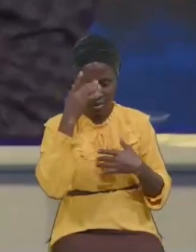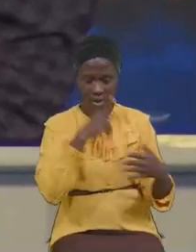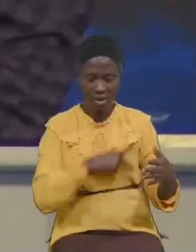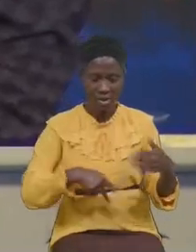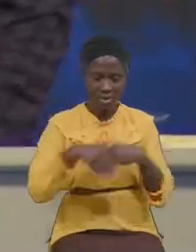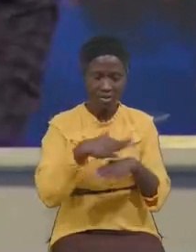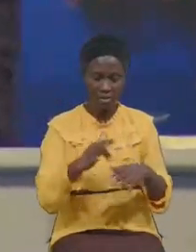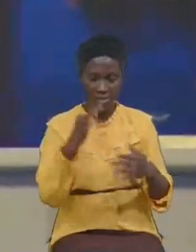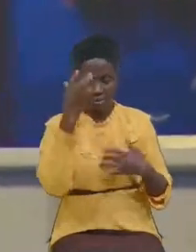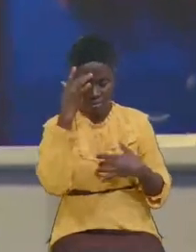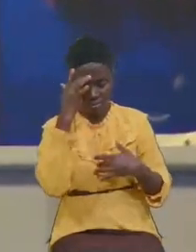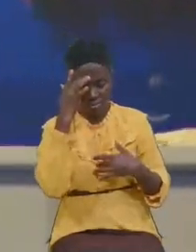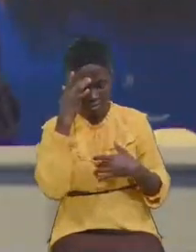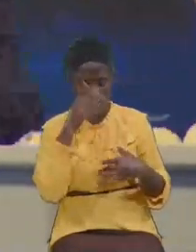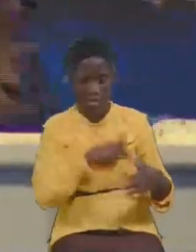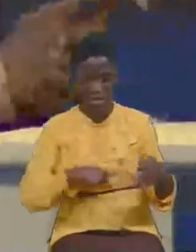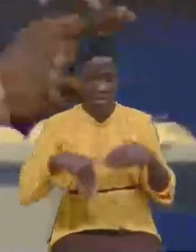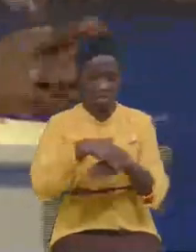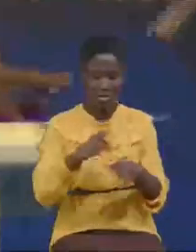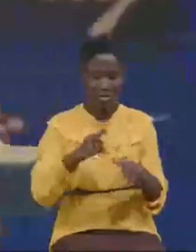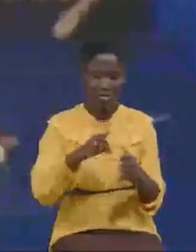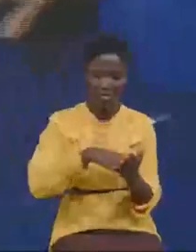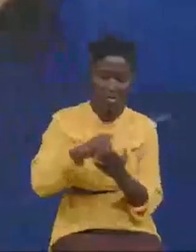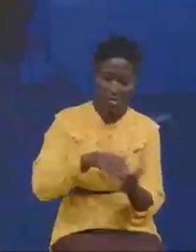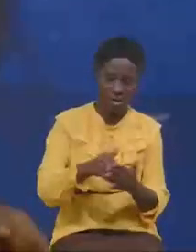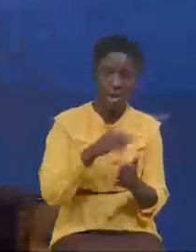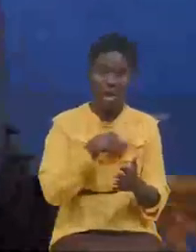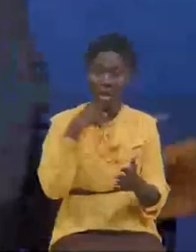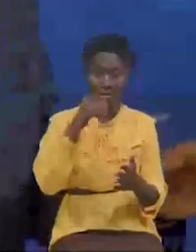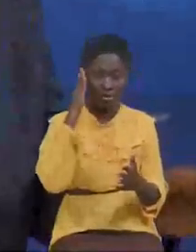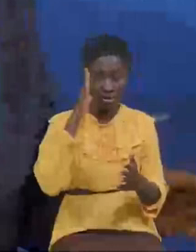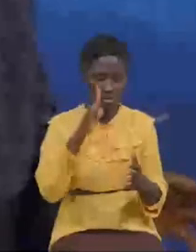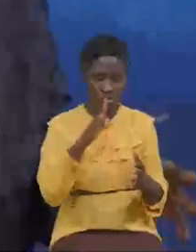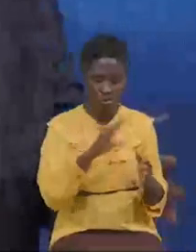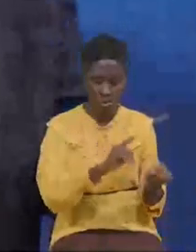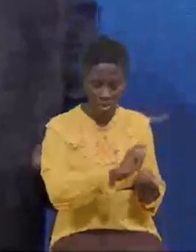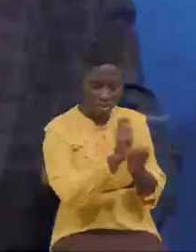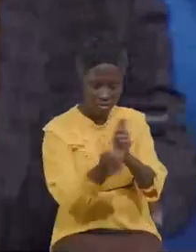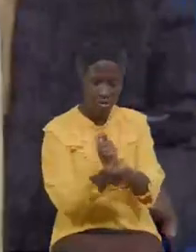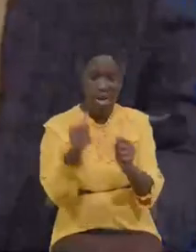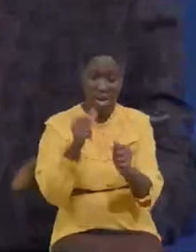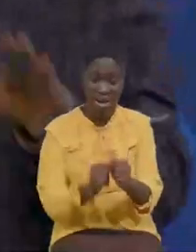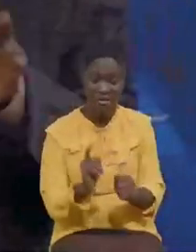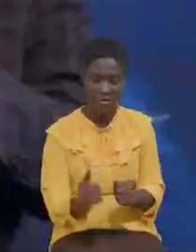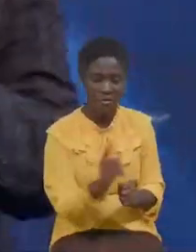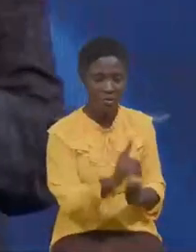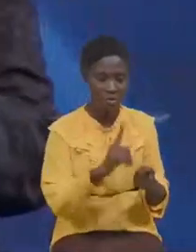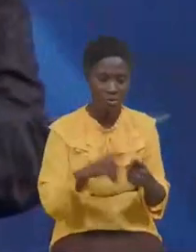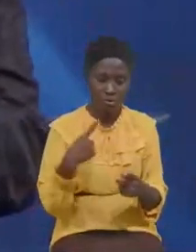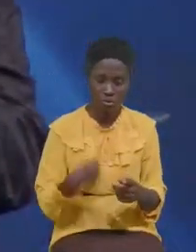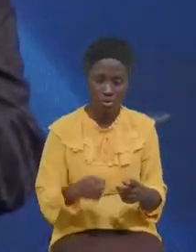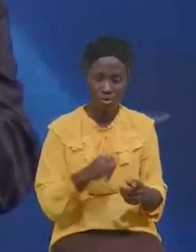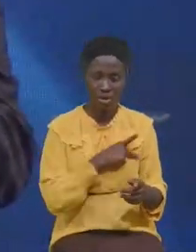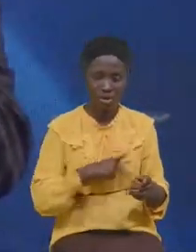de souffrance, et tu vas amener chacun dans le royaume de la